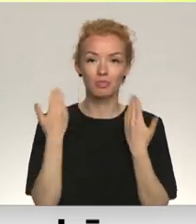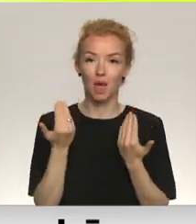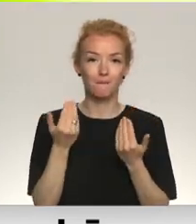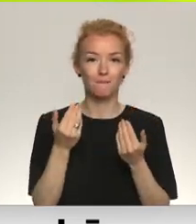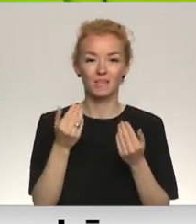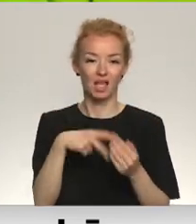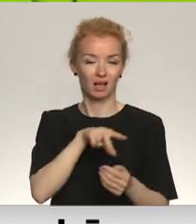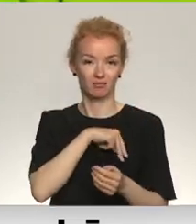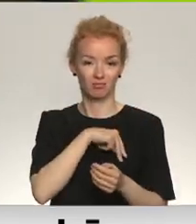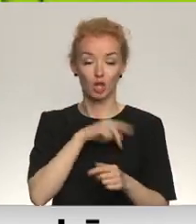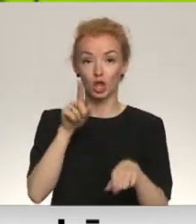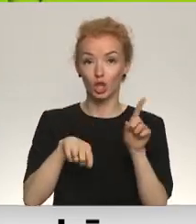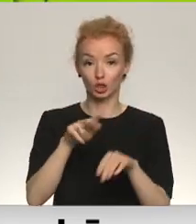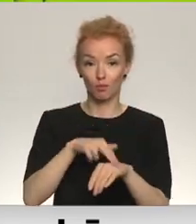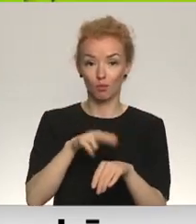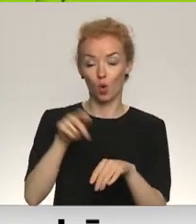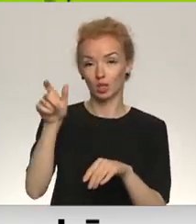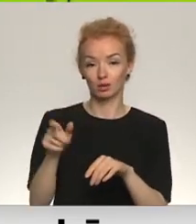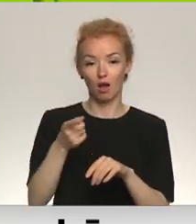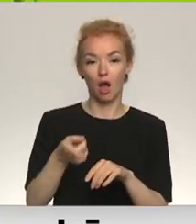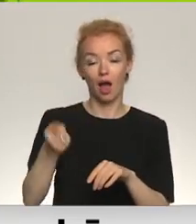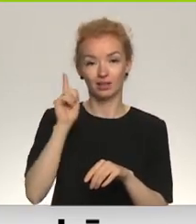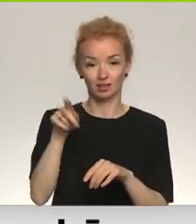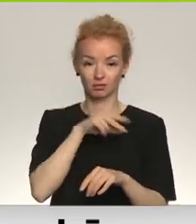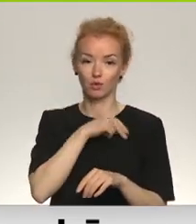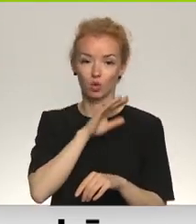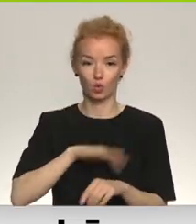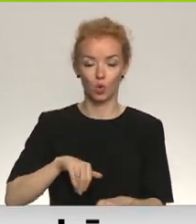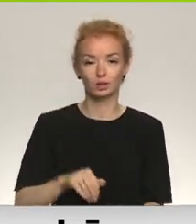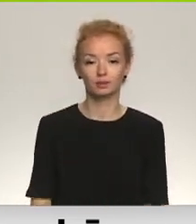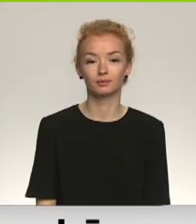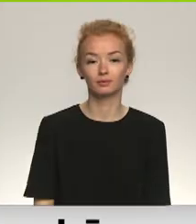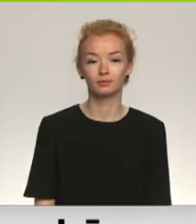Georga lentīšu. Dažiem policisti lika aizliegto atribūtiku noņemt.